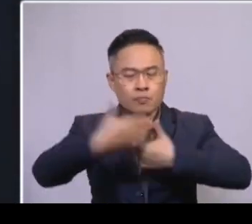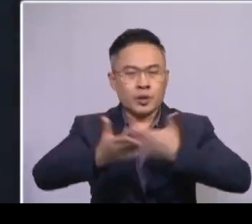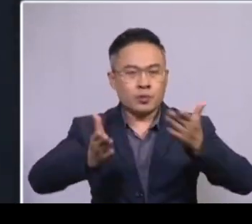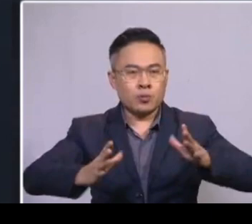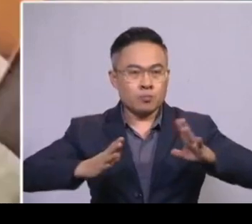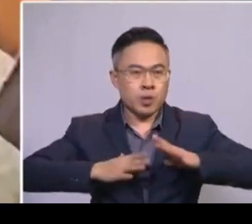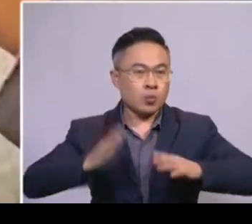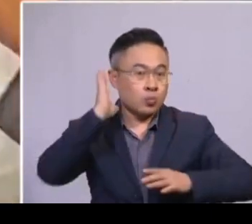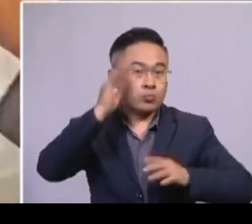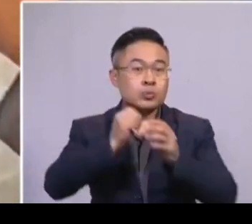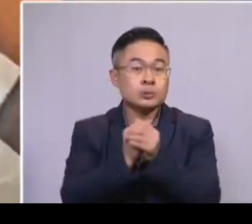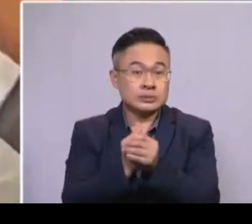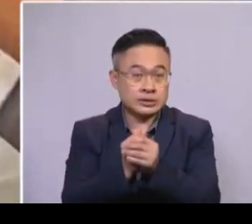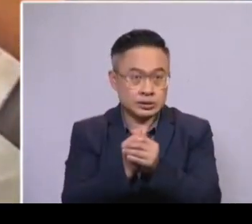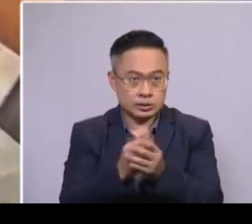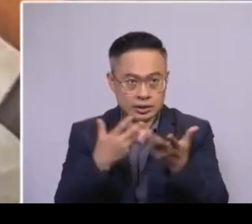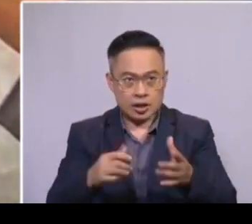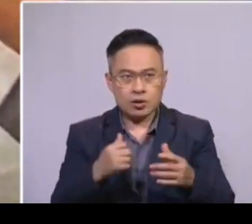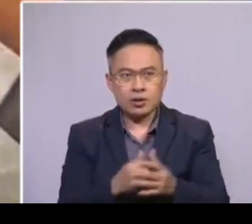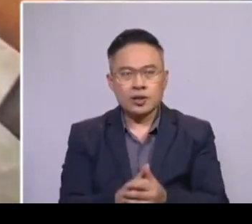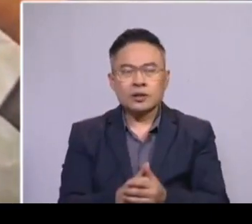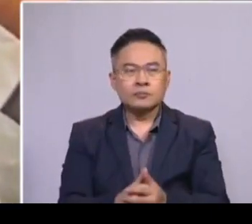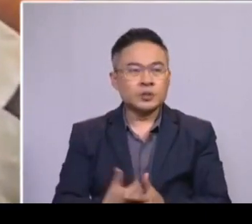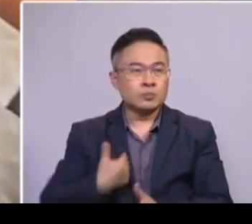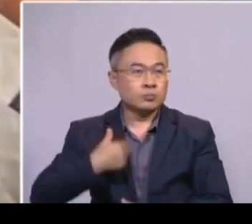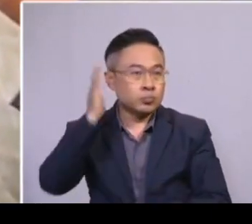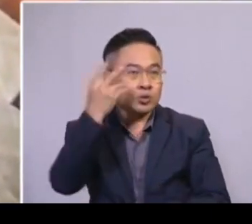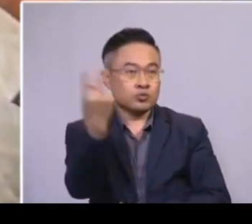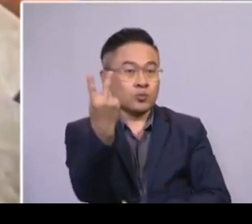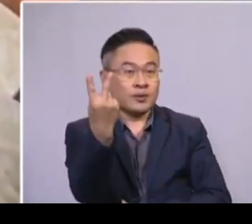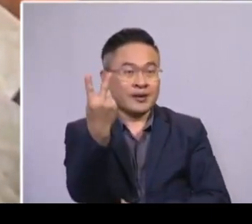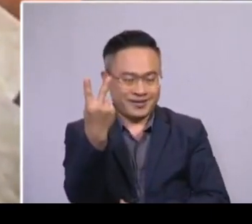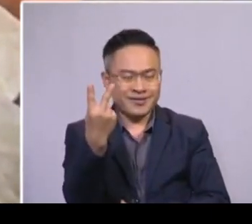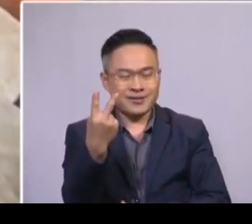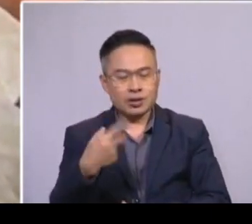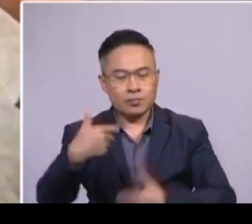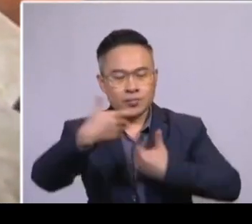หลังจากนั้นไปที่ลิฟท์ลงลิฟต์ไปนะครับตรงนี้ไปแล้วก็หลังจากนี้จะเป็น